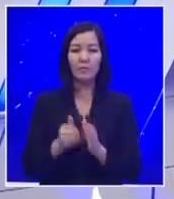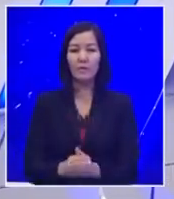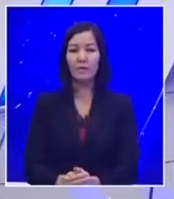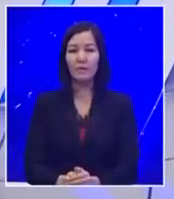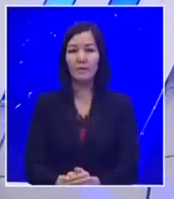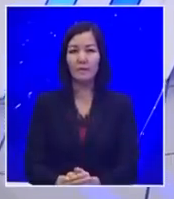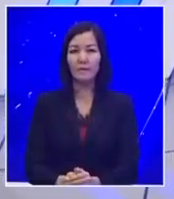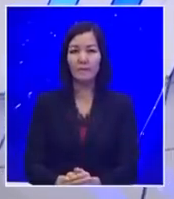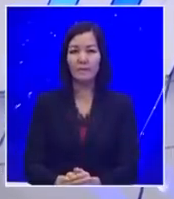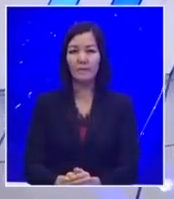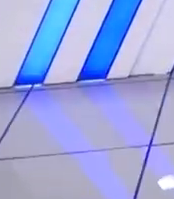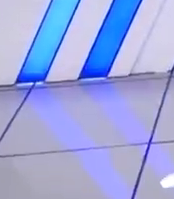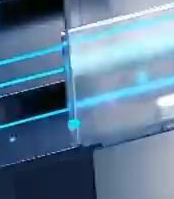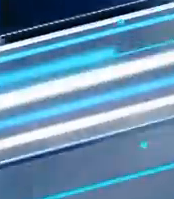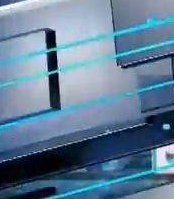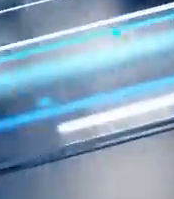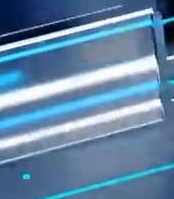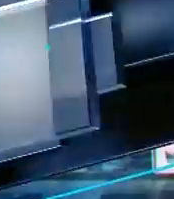көретіндеріңіз.